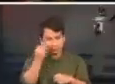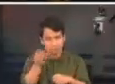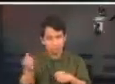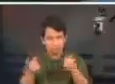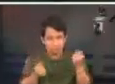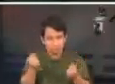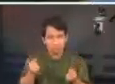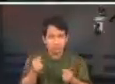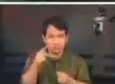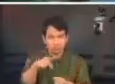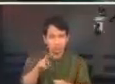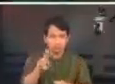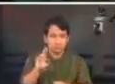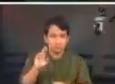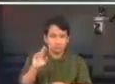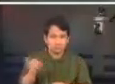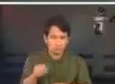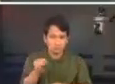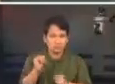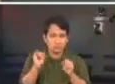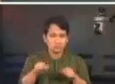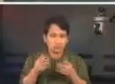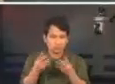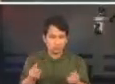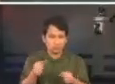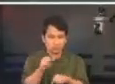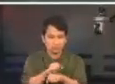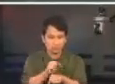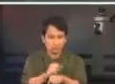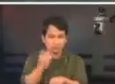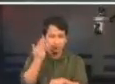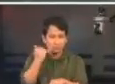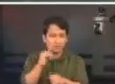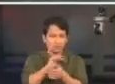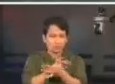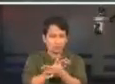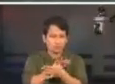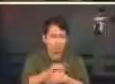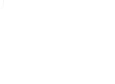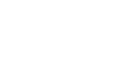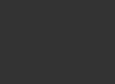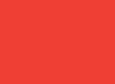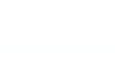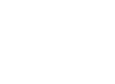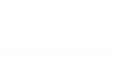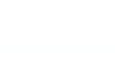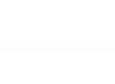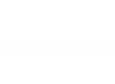public utility vehicles na nawala ng trabaho dahil sa pandemya.